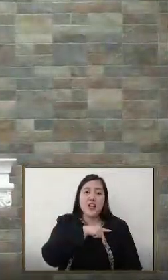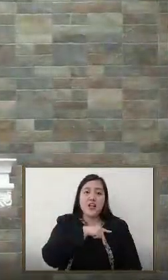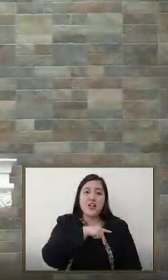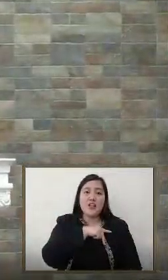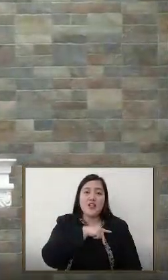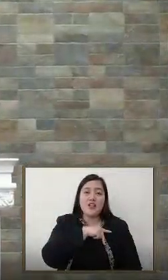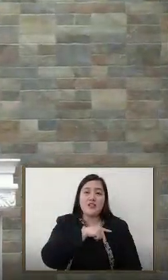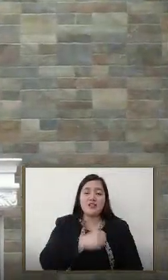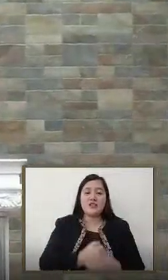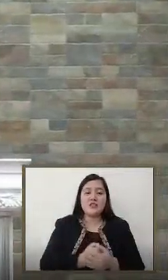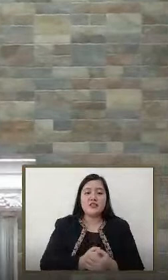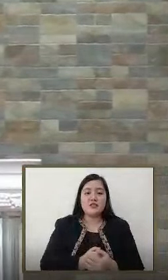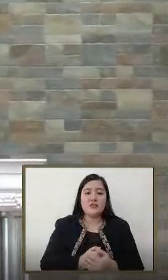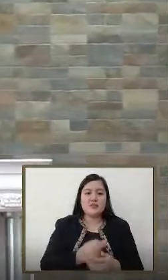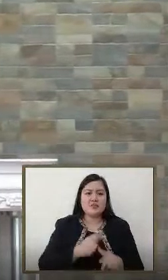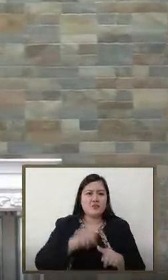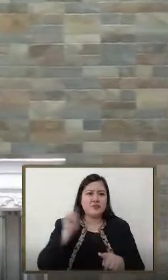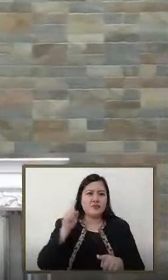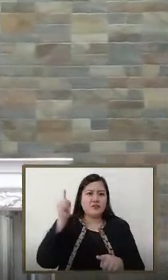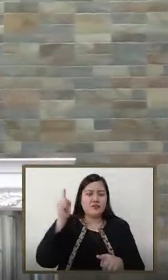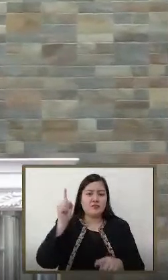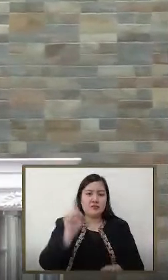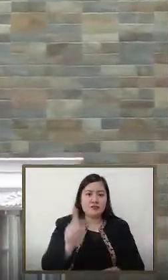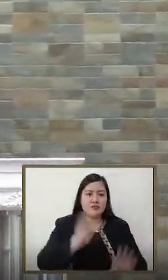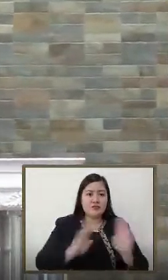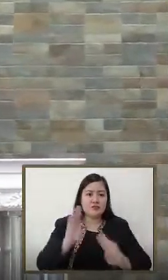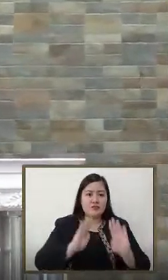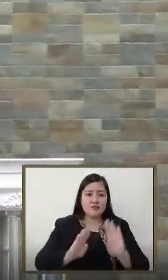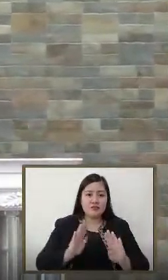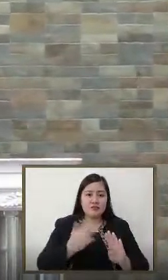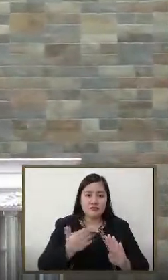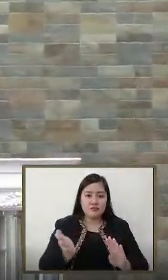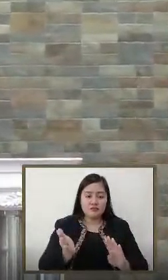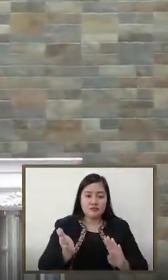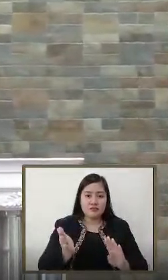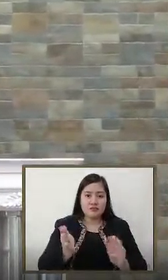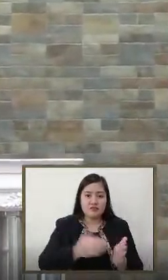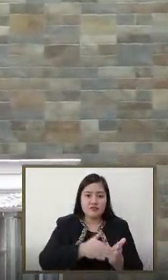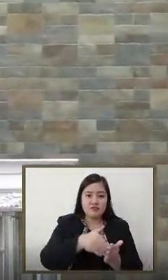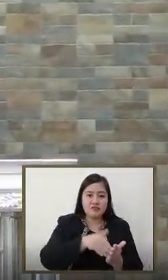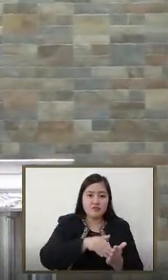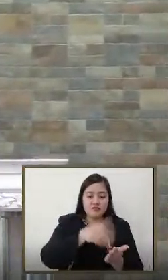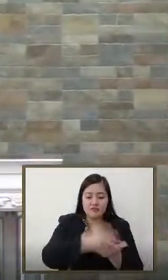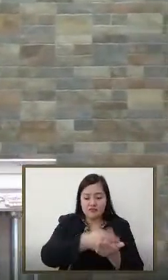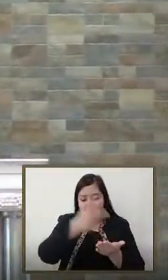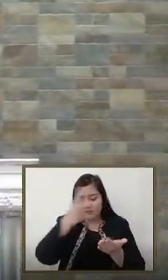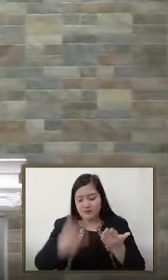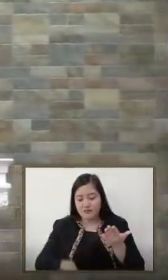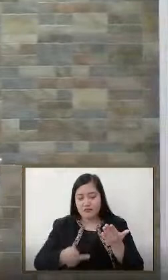lang. Bagsak lahat kung anong mayroon ka before. Kapatid,